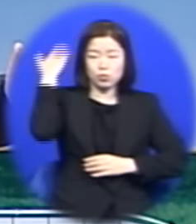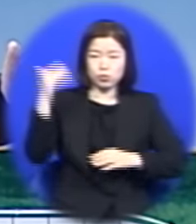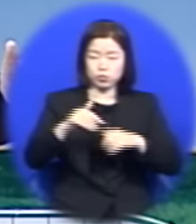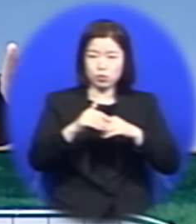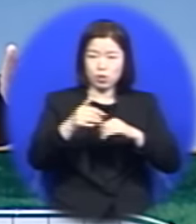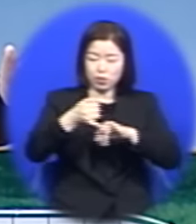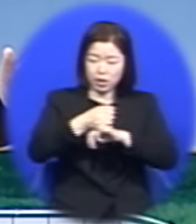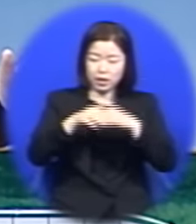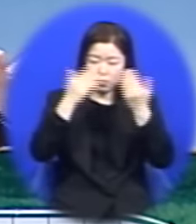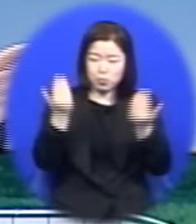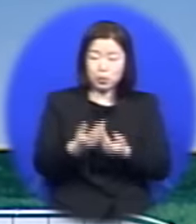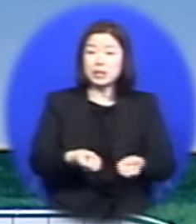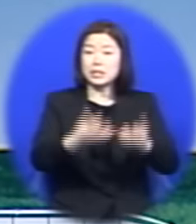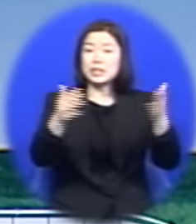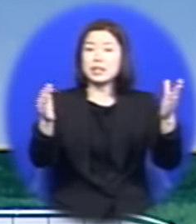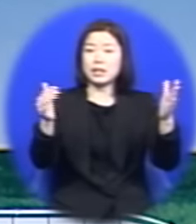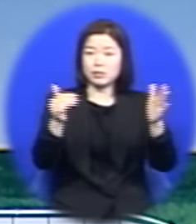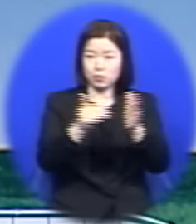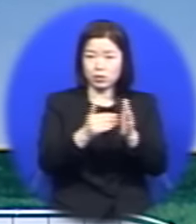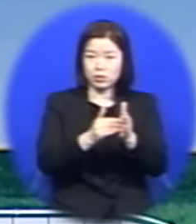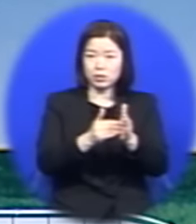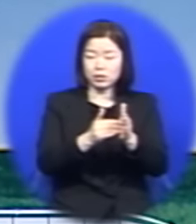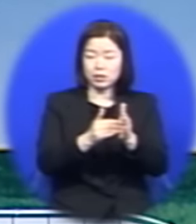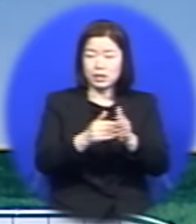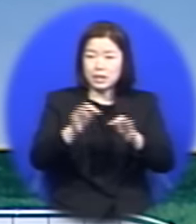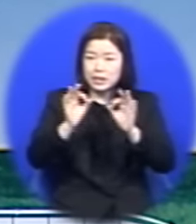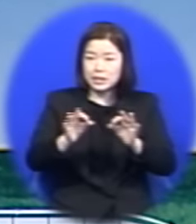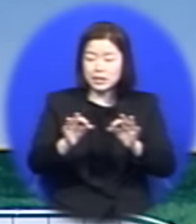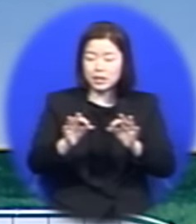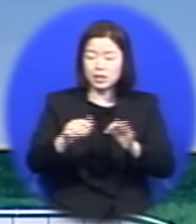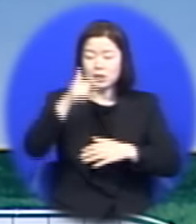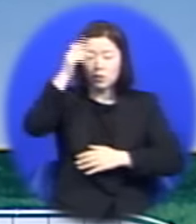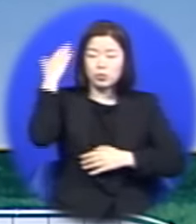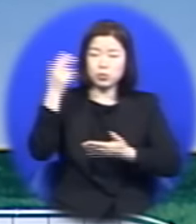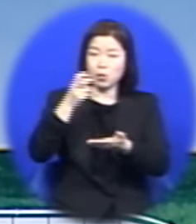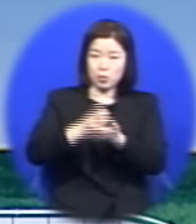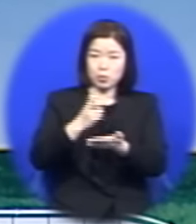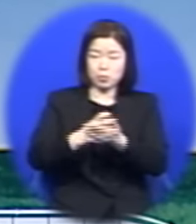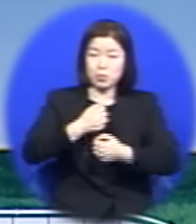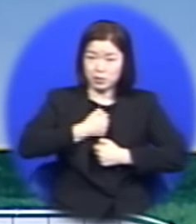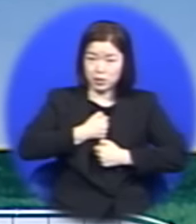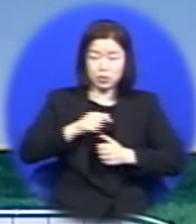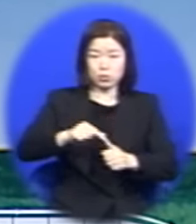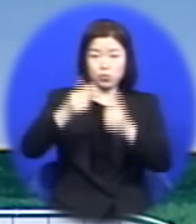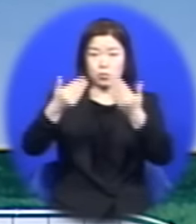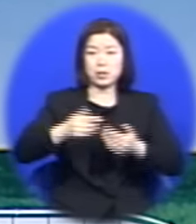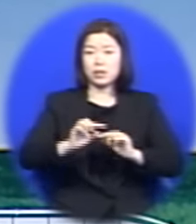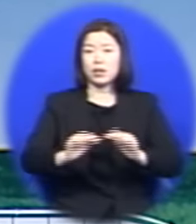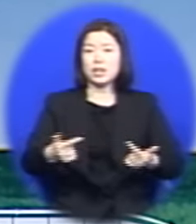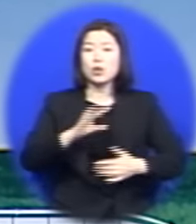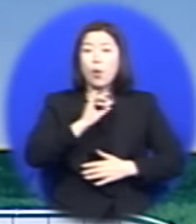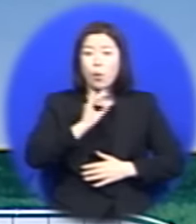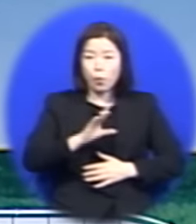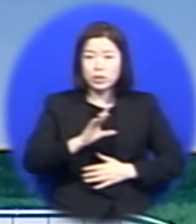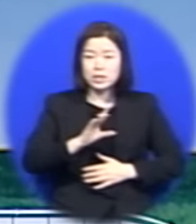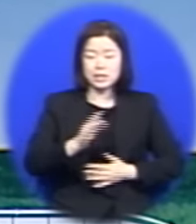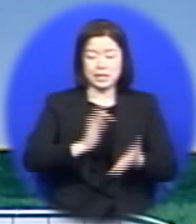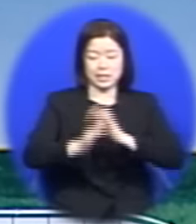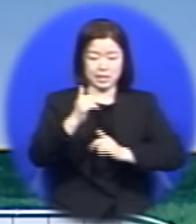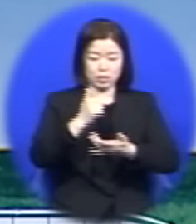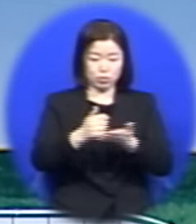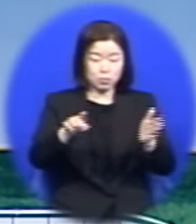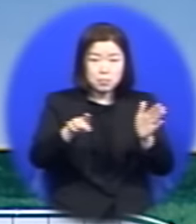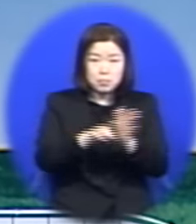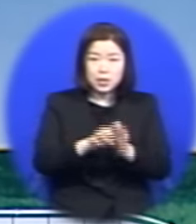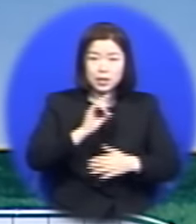제사는 폐하시고 이제부터는 구약의 율법을 지켜서 구원받는 것이 아니고 오직 예수님만 믿기만